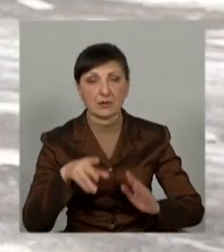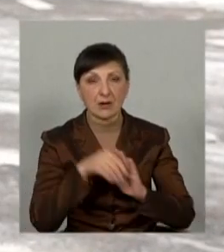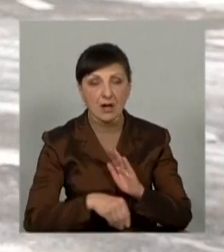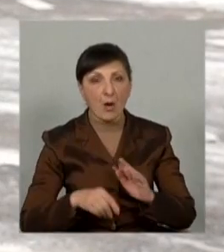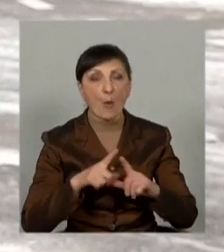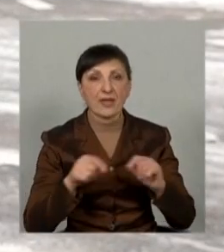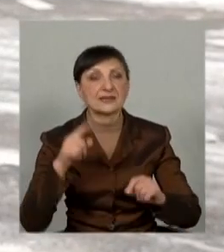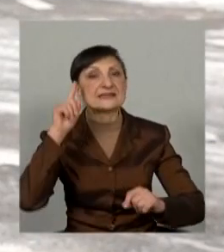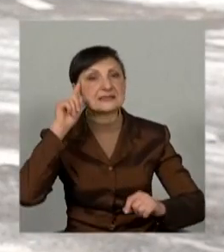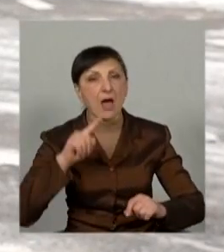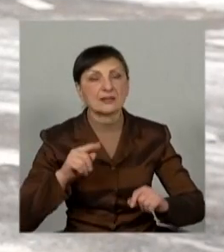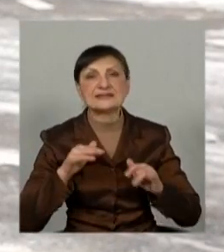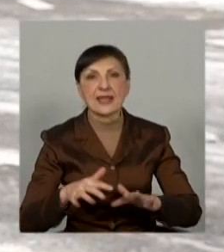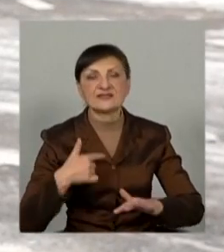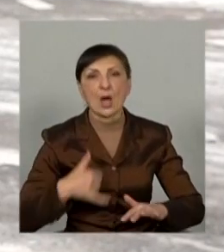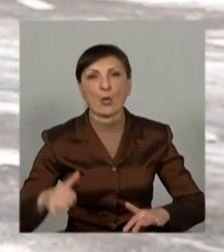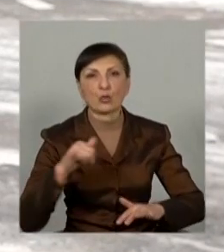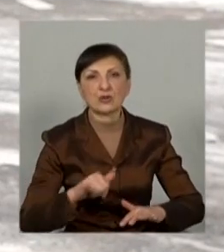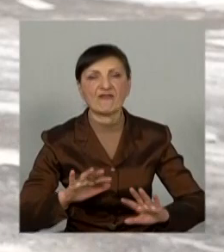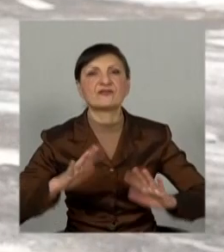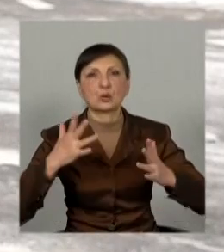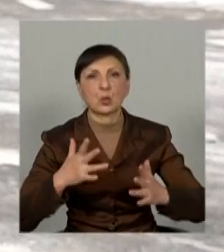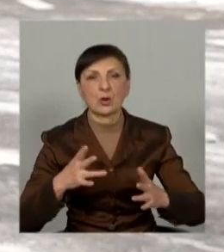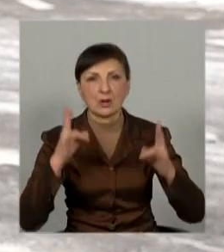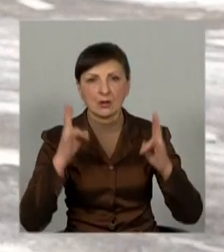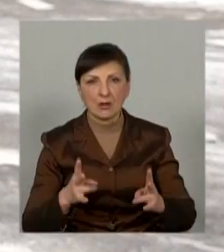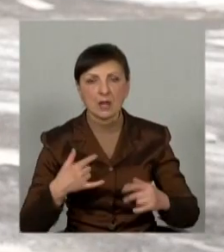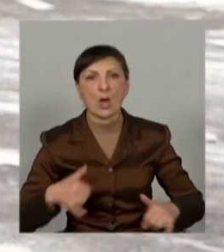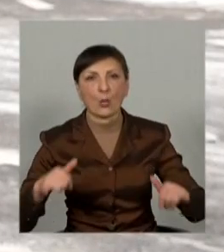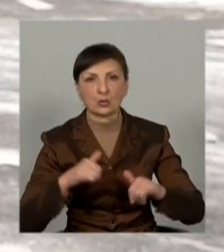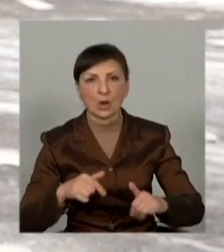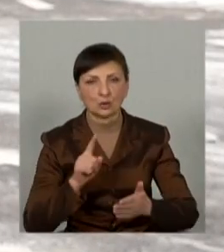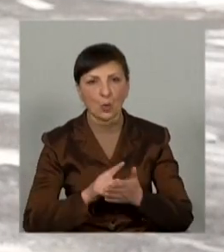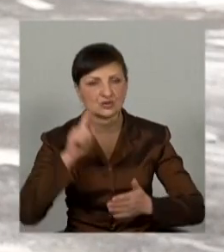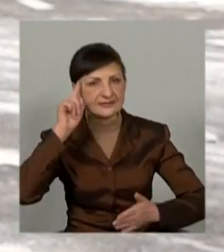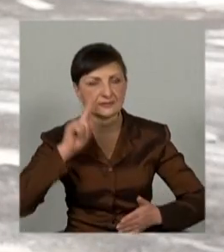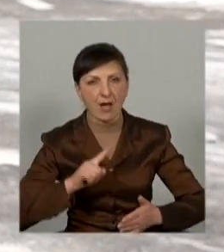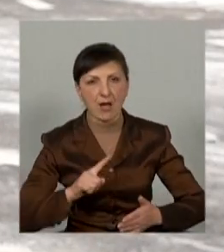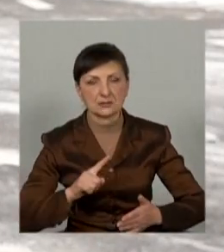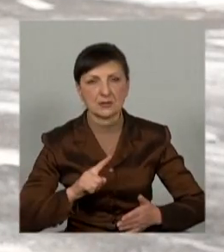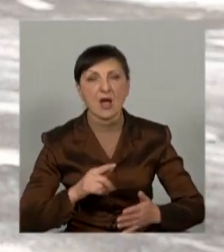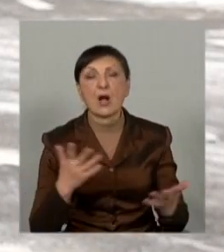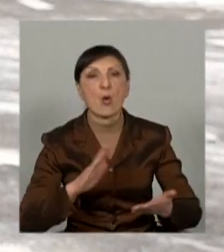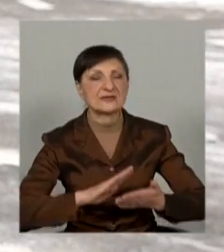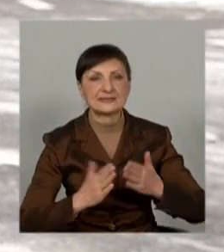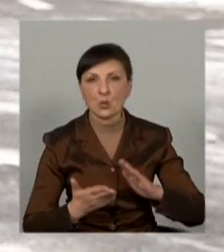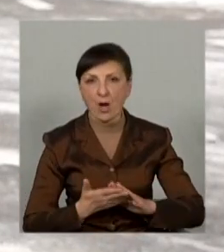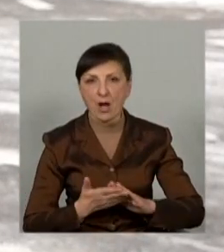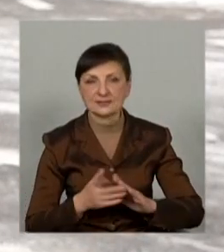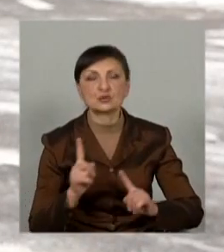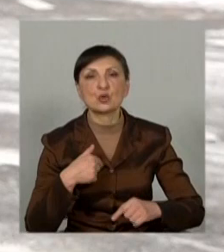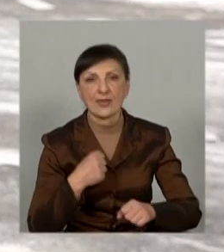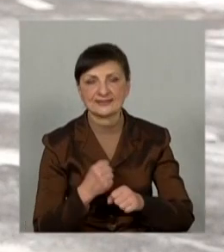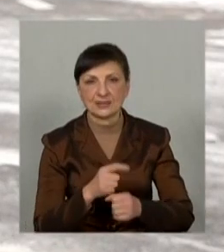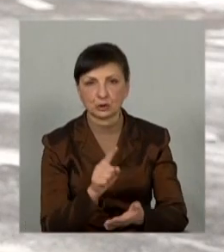объекте, знал действия свои, практические действия, как и в каких ситуациях, как действовать,